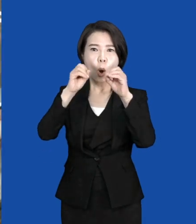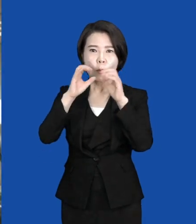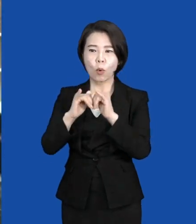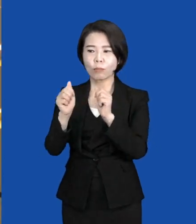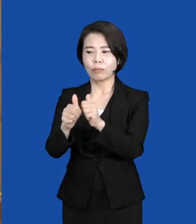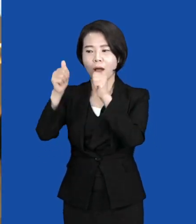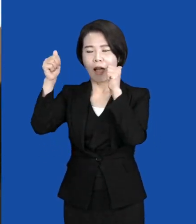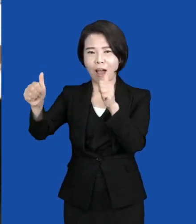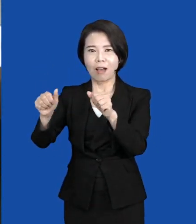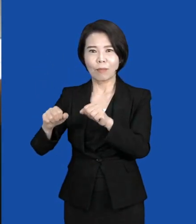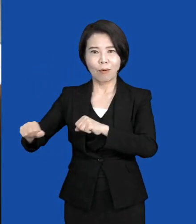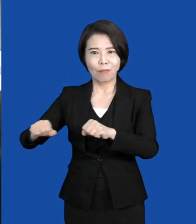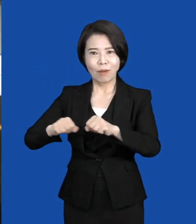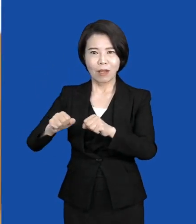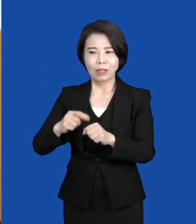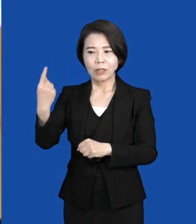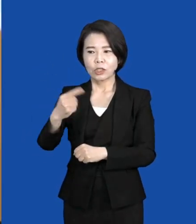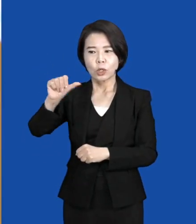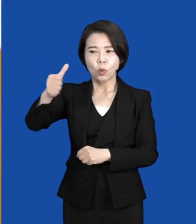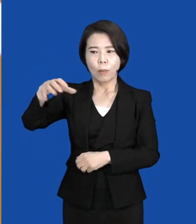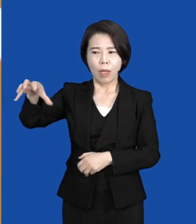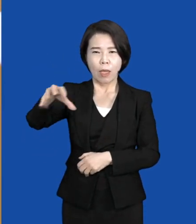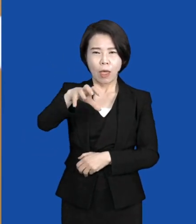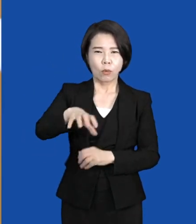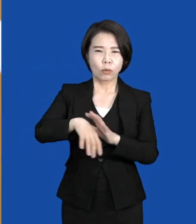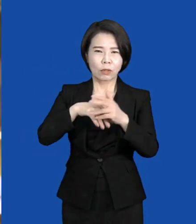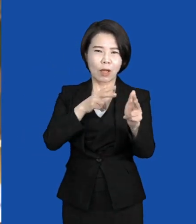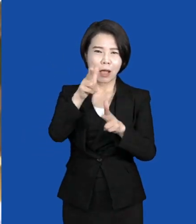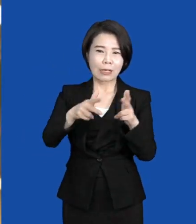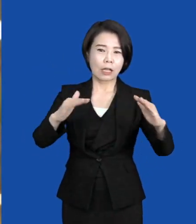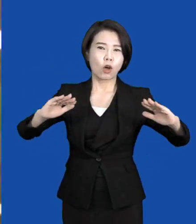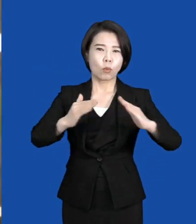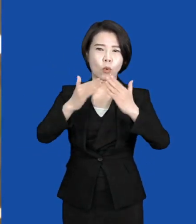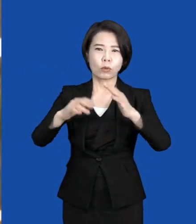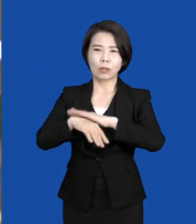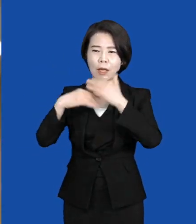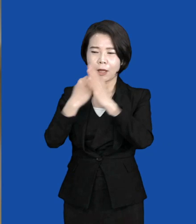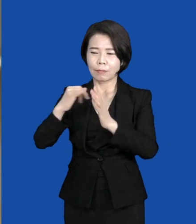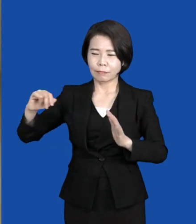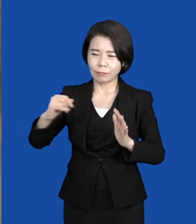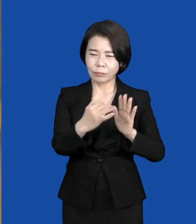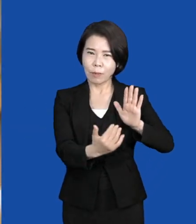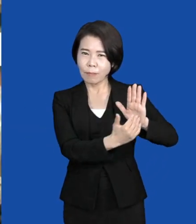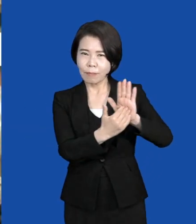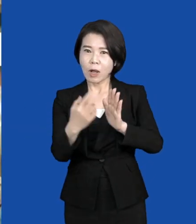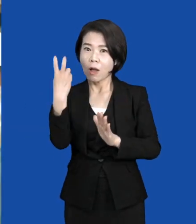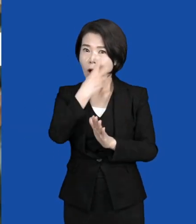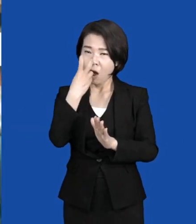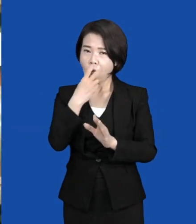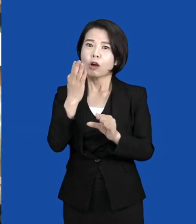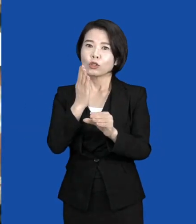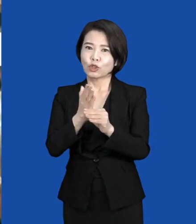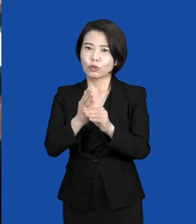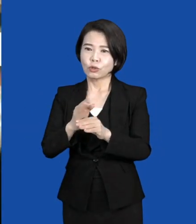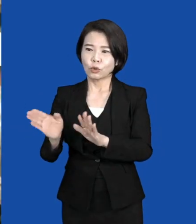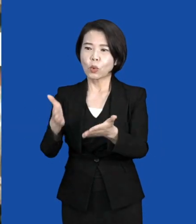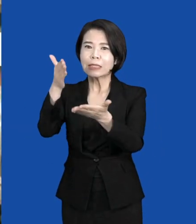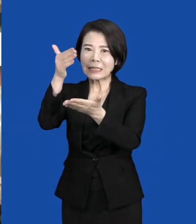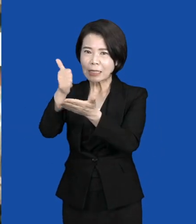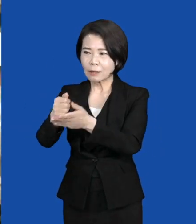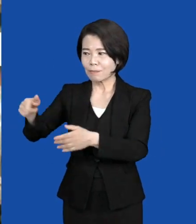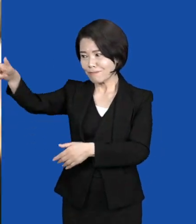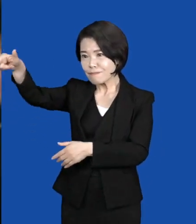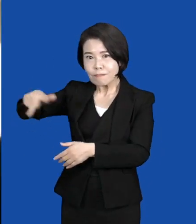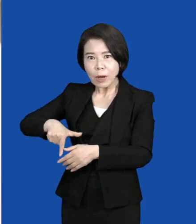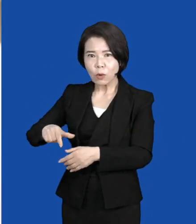캠페인 그리고 1,500여 개에 달하는 관광사업체를 대상으로 방역점검을 추진해 나가고 있습니다. 또한 도지사